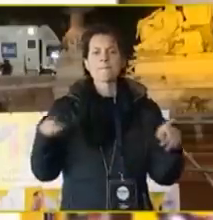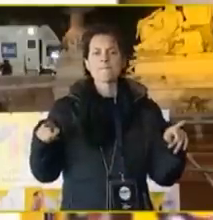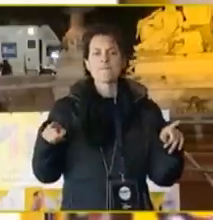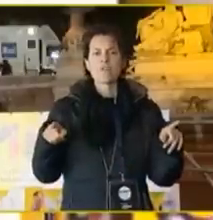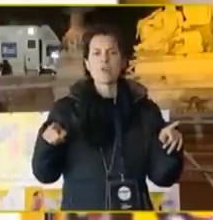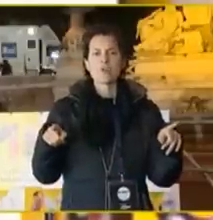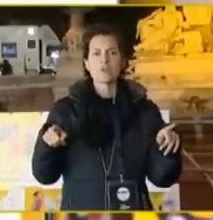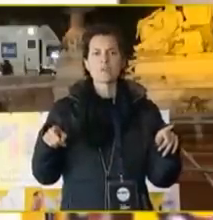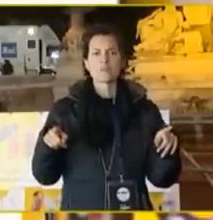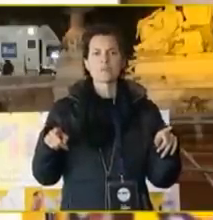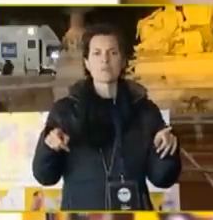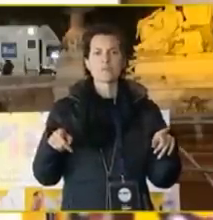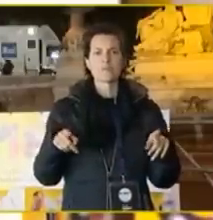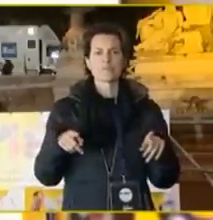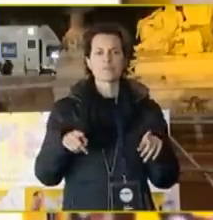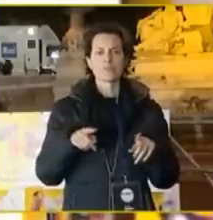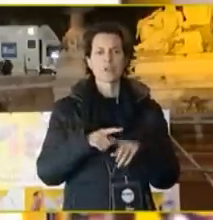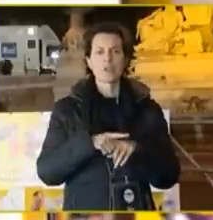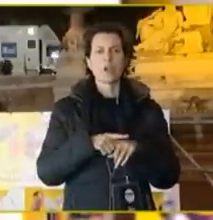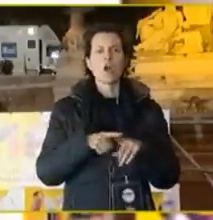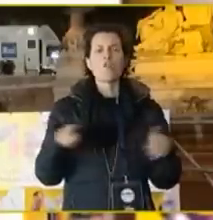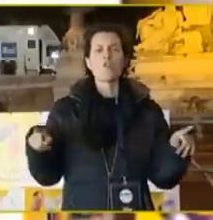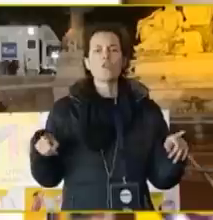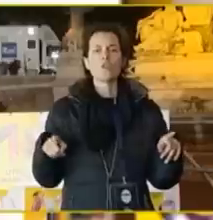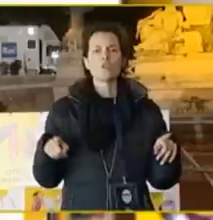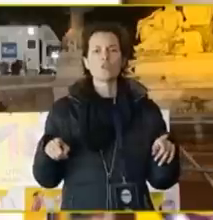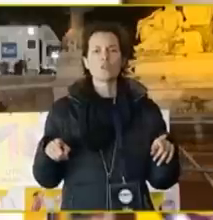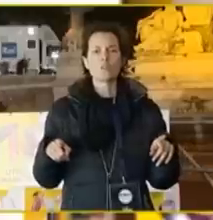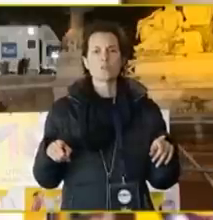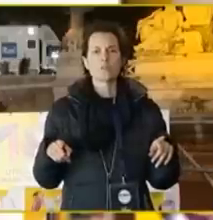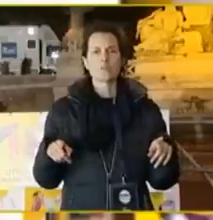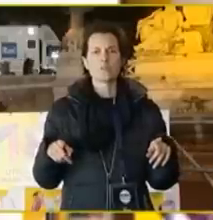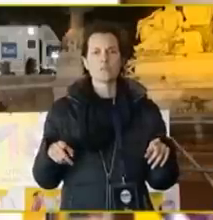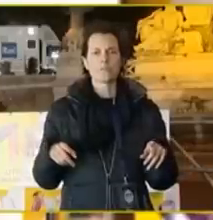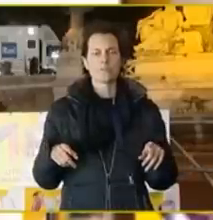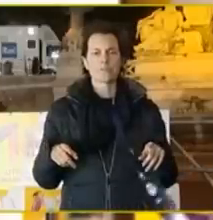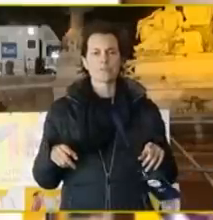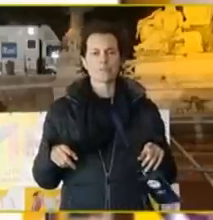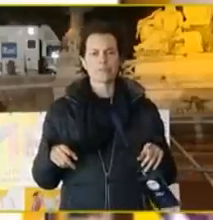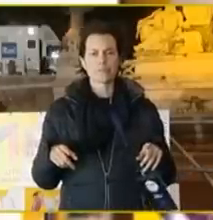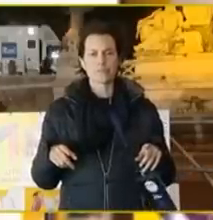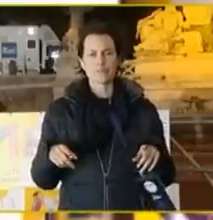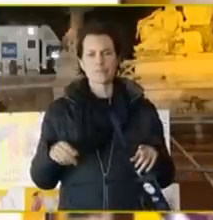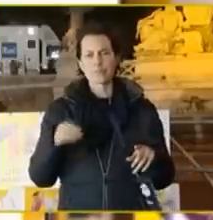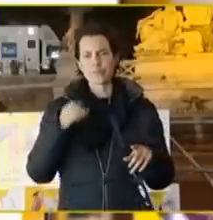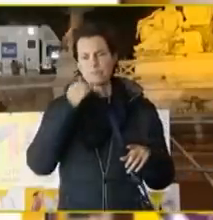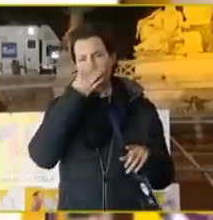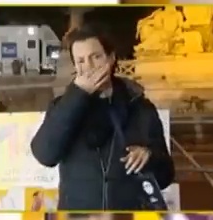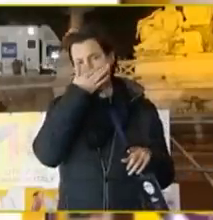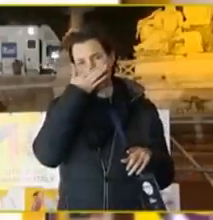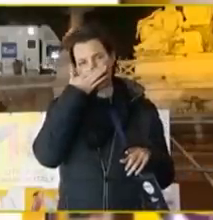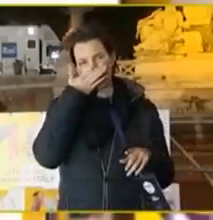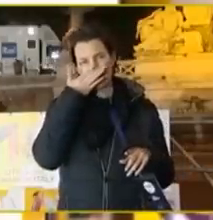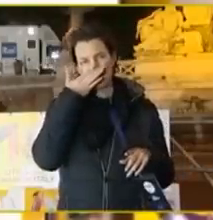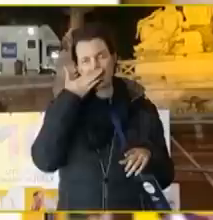momento. Questo non è solo un movimento dove i parlamentari, gli eletti devono